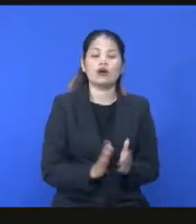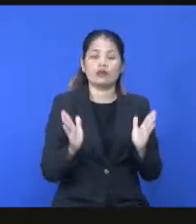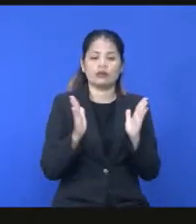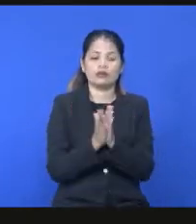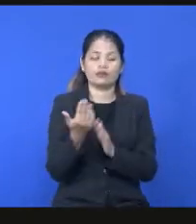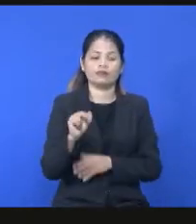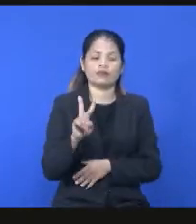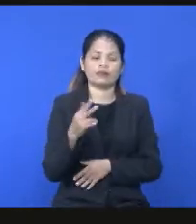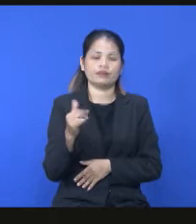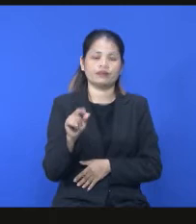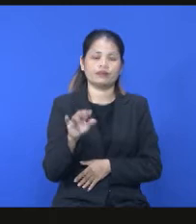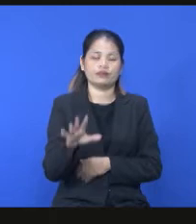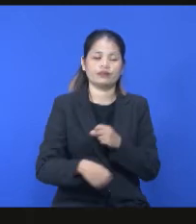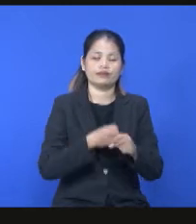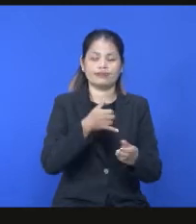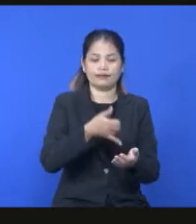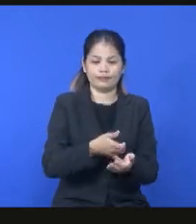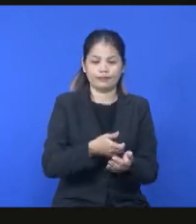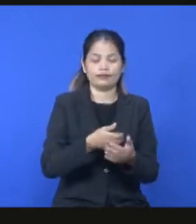សទី26ខែឧសភាឆ្នាំ